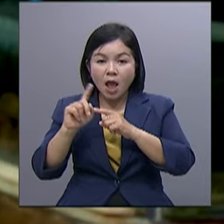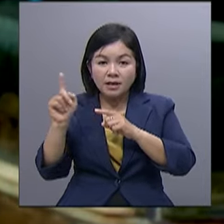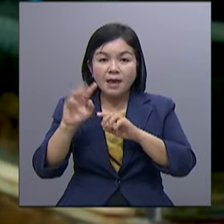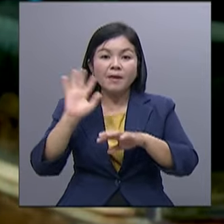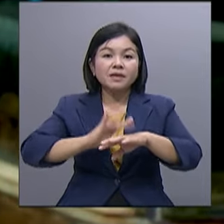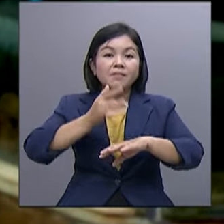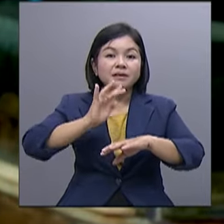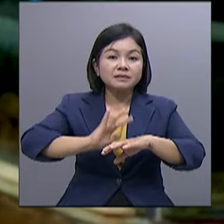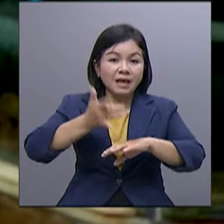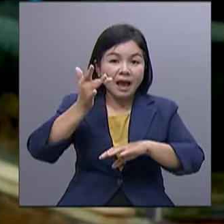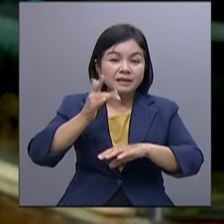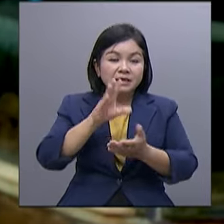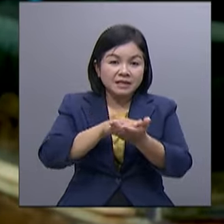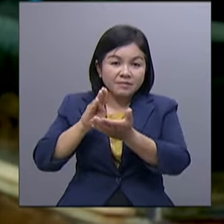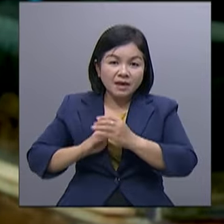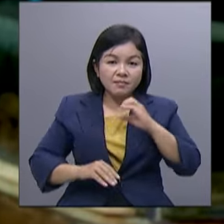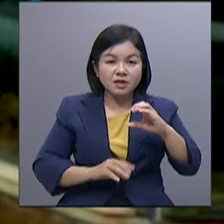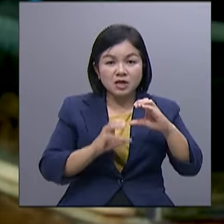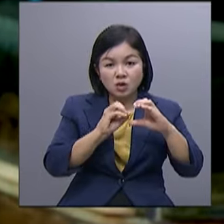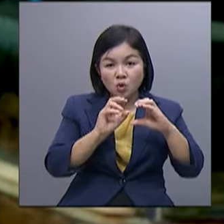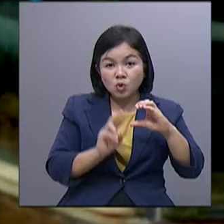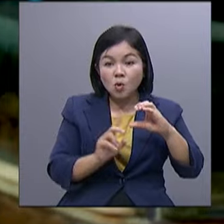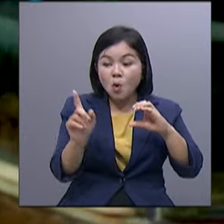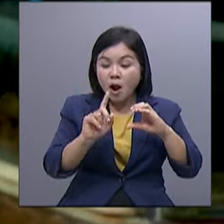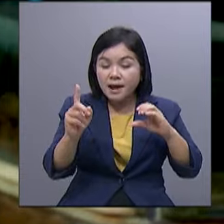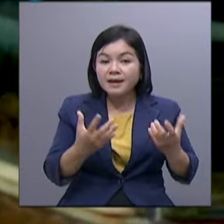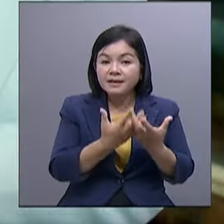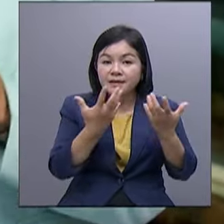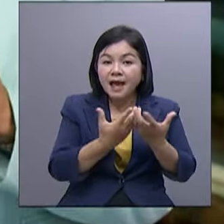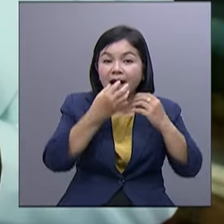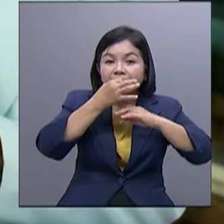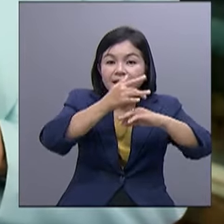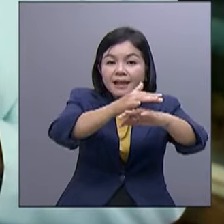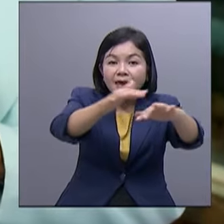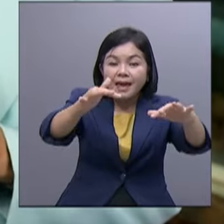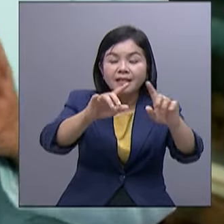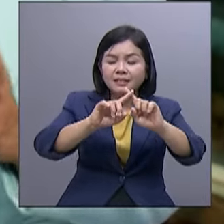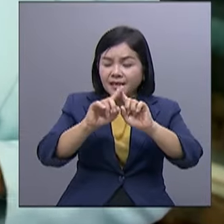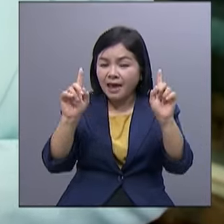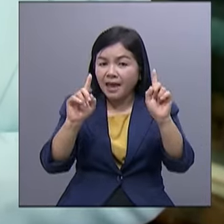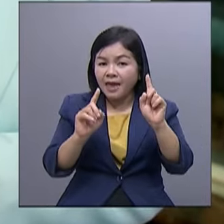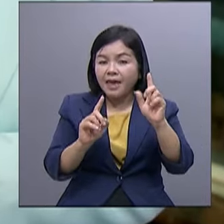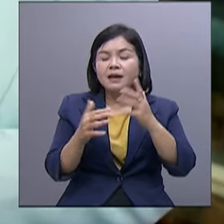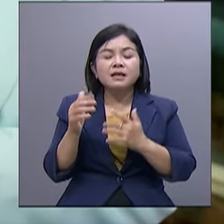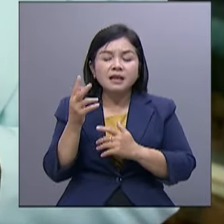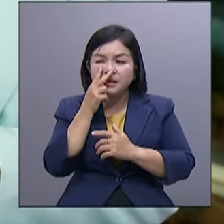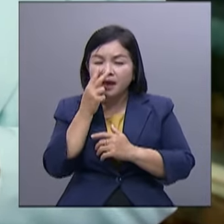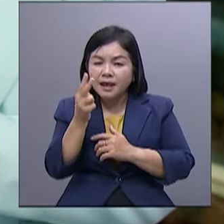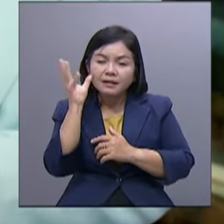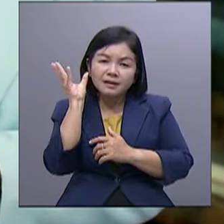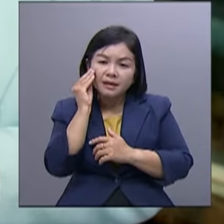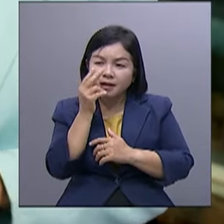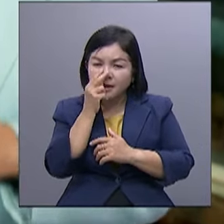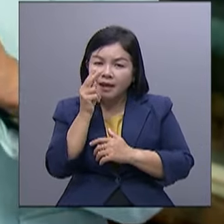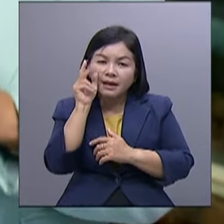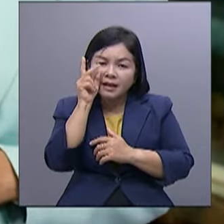ธรรมชาติที่ดีที่สุดในโลกนั่นก็คือพื้นที่แหล่งหญ้าทะเลค่ะแต่ถ้าคุณผู้ชมได้ฟังข่าวคราวกันหลายคนอาจจะ